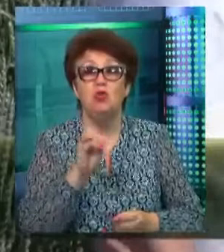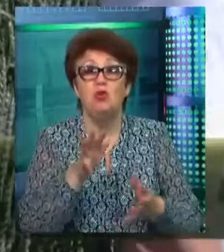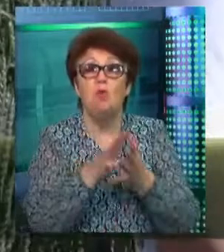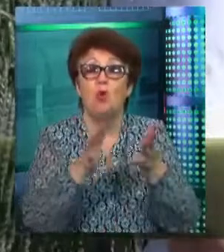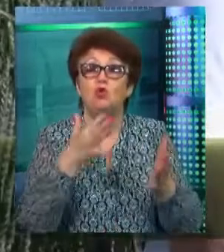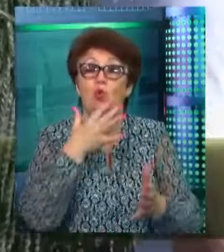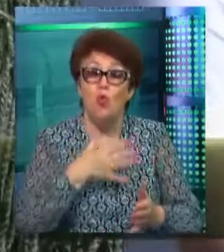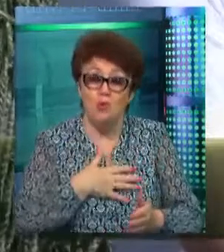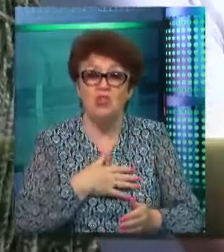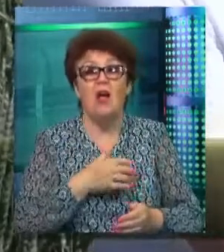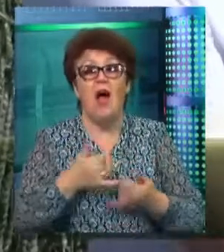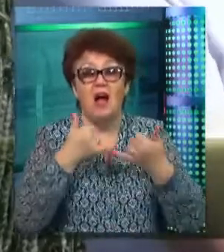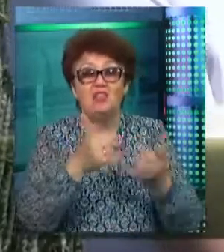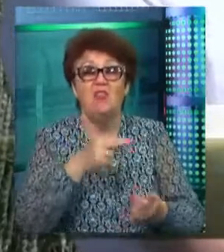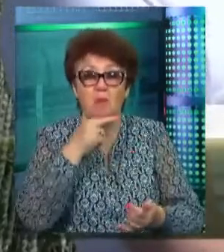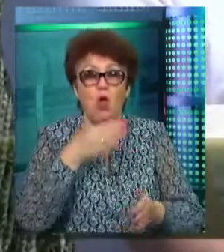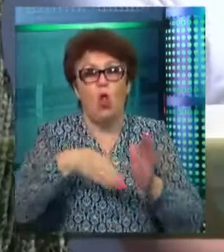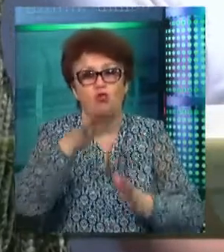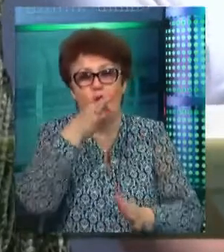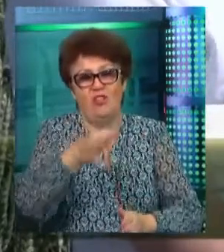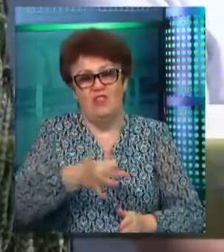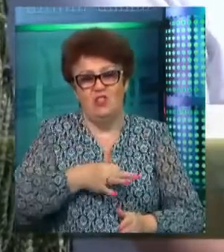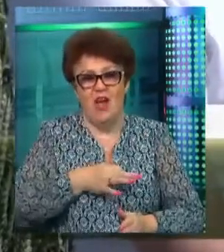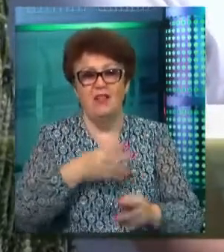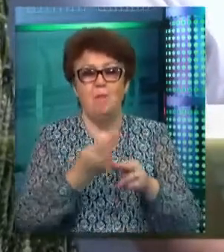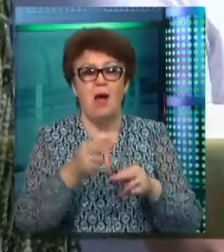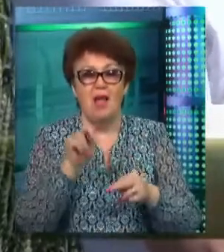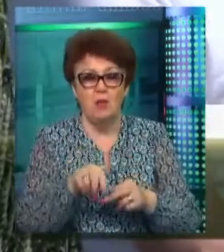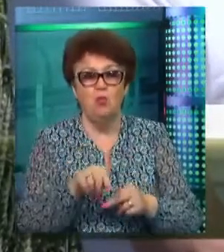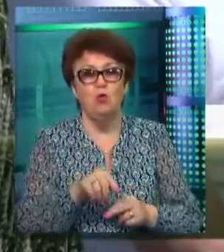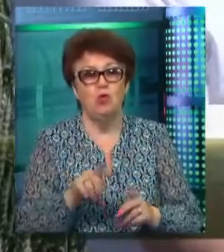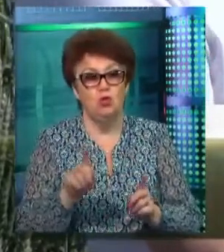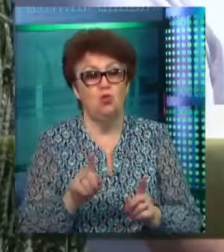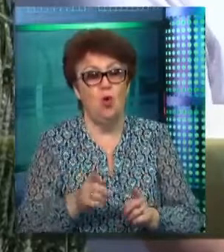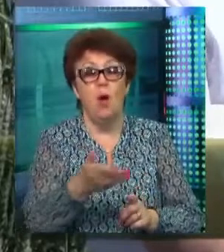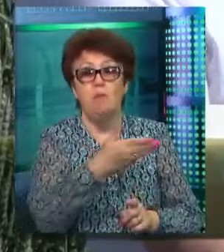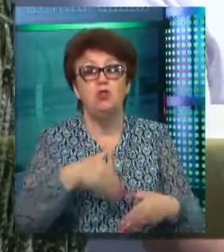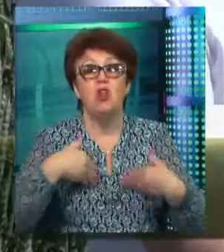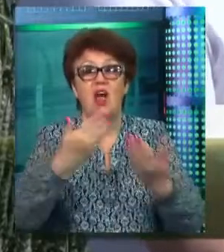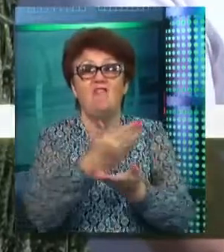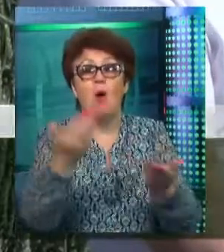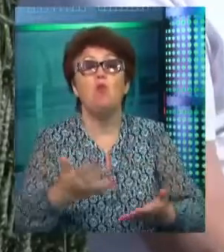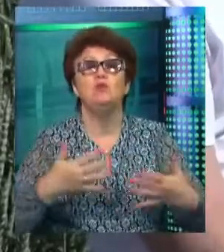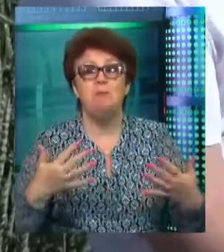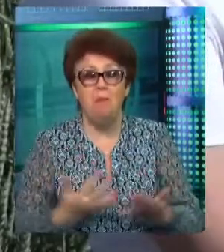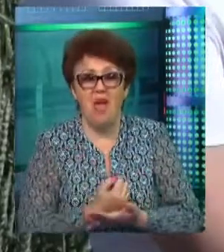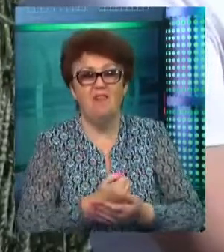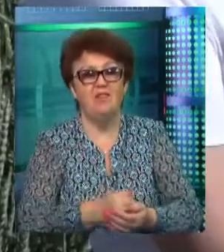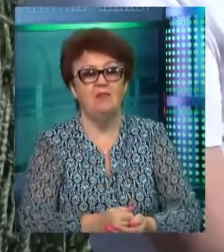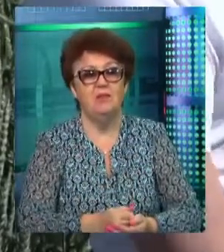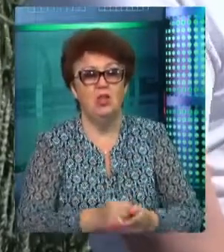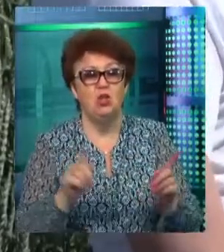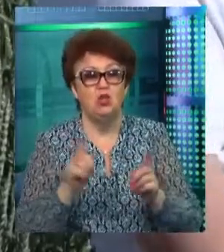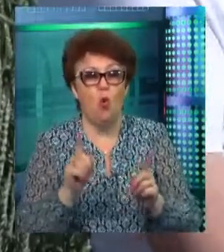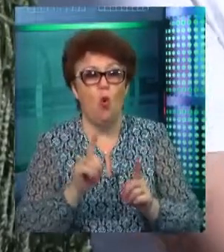большее внимание оказываешь тему лучше отвечает поэтому что мы желаем вам успехов вот чтобы